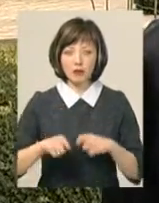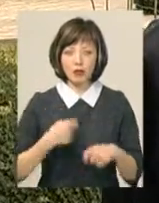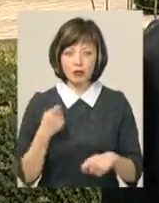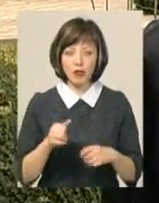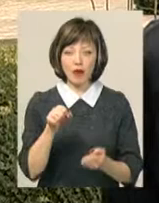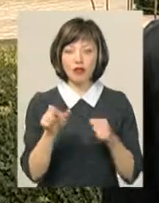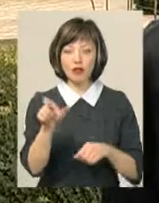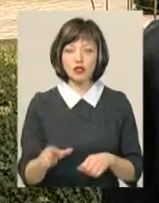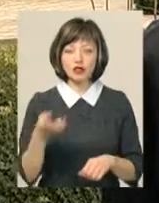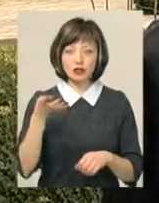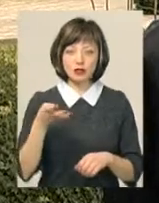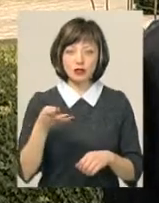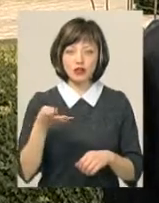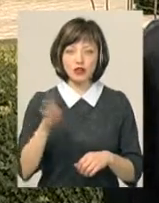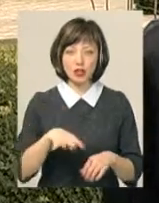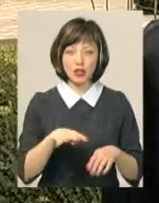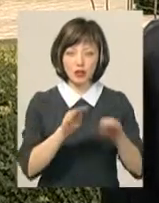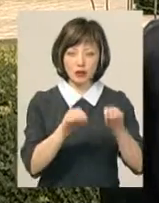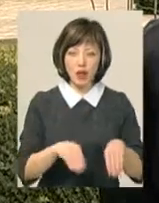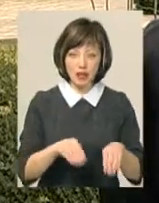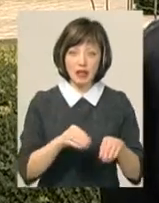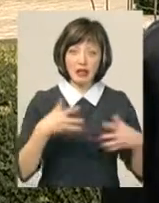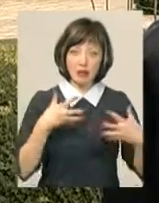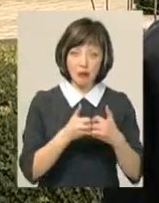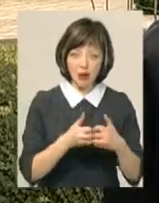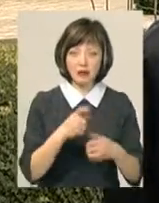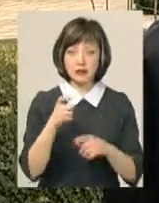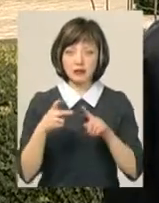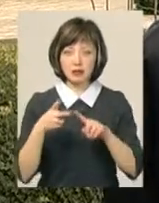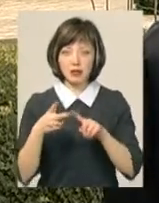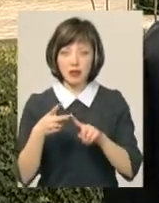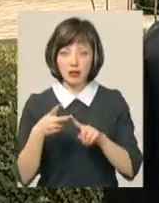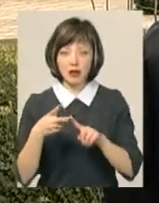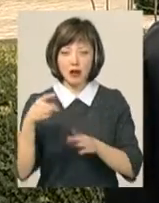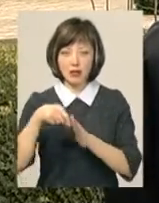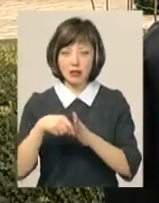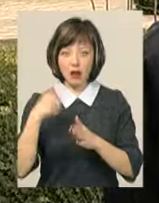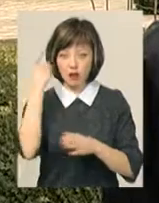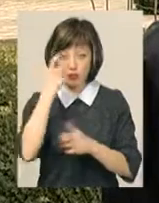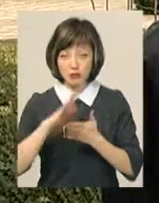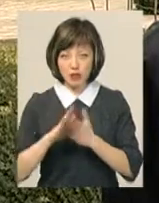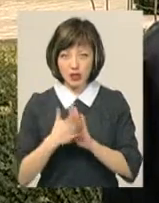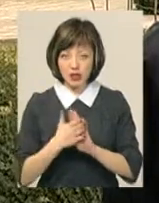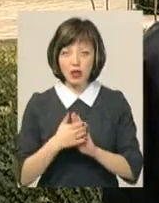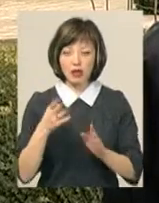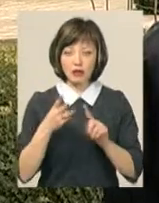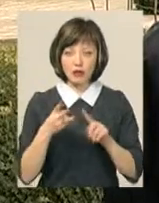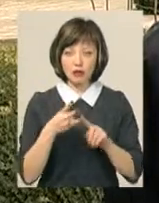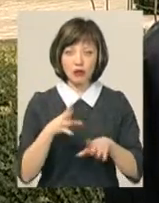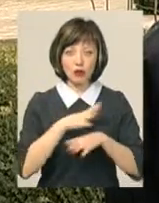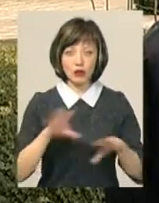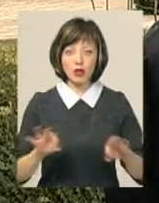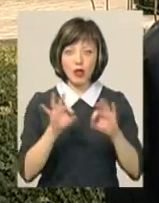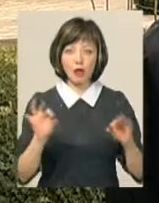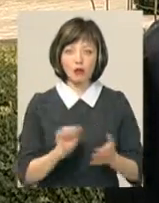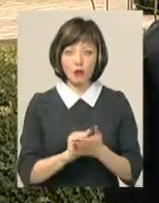водія 4 адміністративні матеріали за ДТП без потерпілих, за те, що водій знаходиться за ознаками алкогольного сп'яніння, а також за те, що у нього не було зовсім